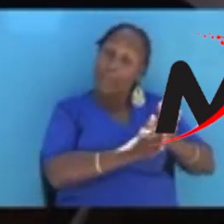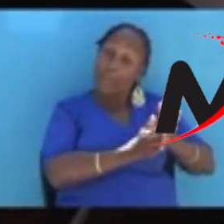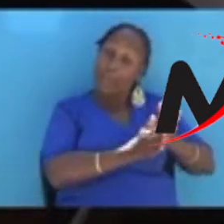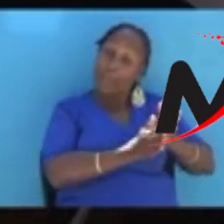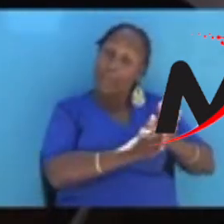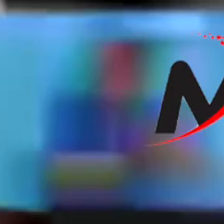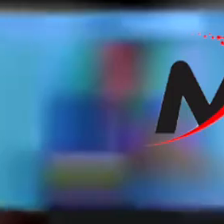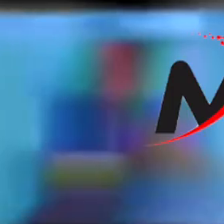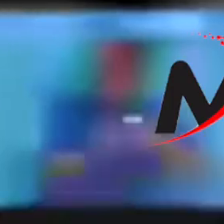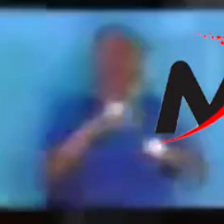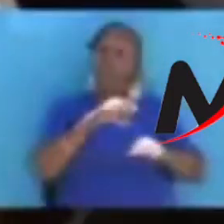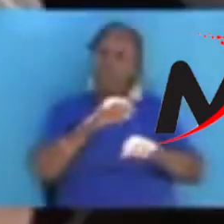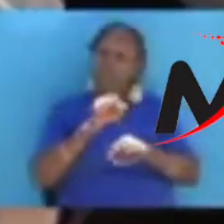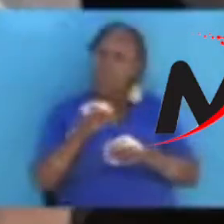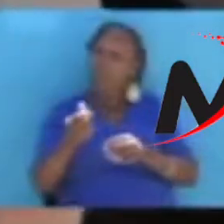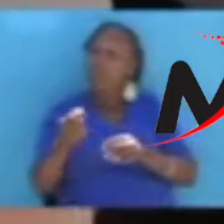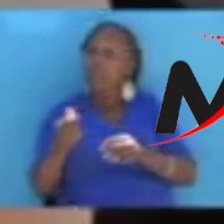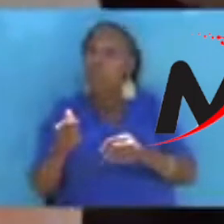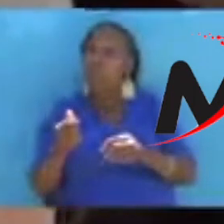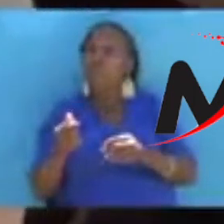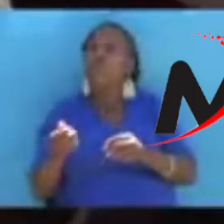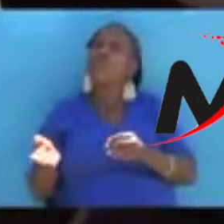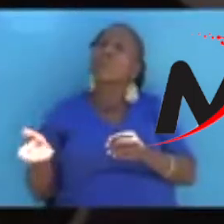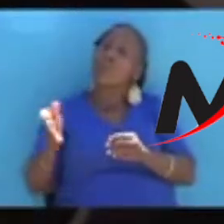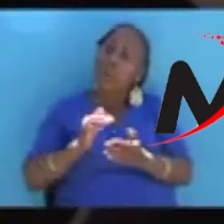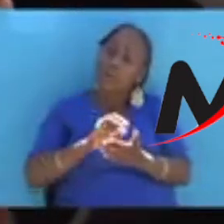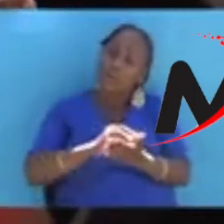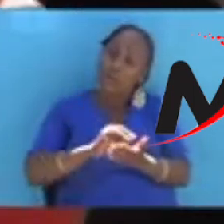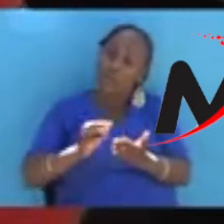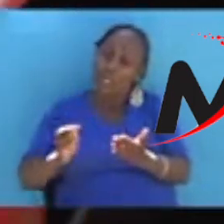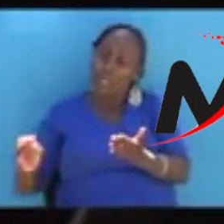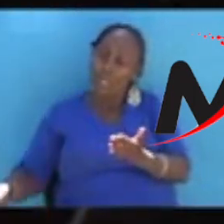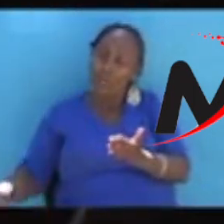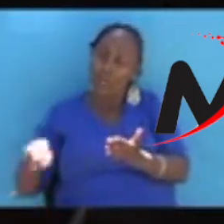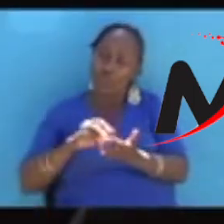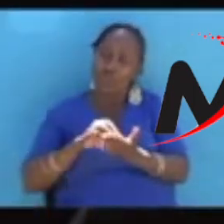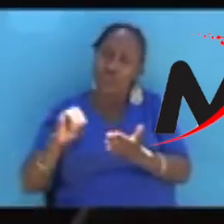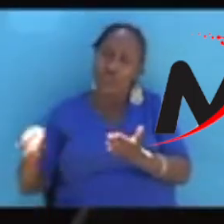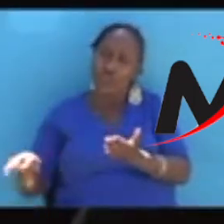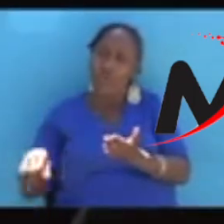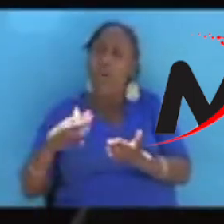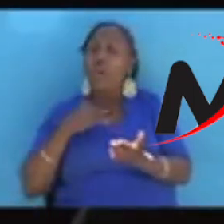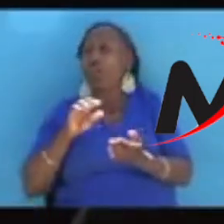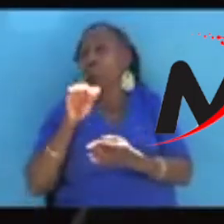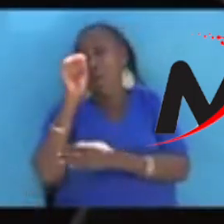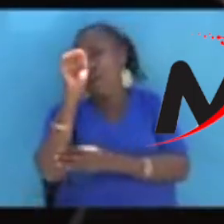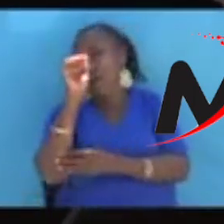Kirinyaga, walikuwa wameshaweka pesa kando. Kwa hivyo mimi ningeombea watu